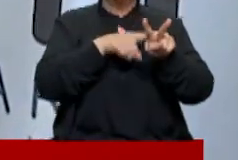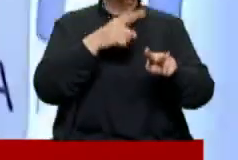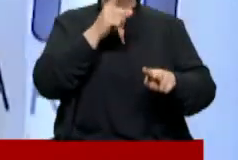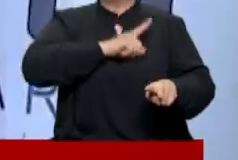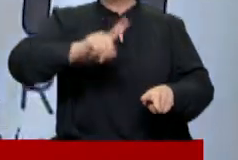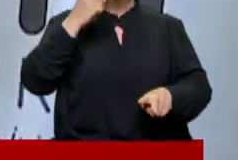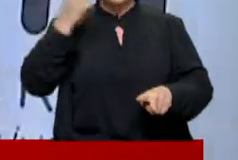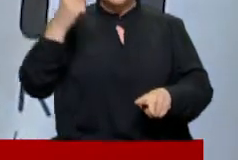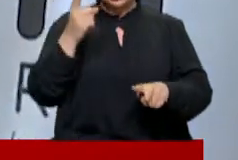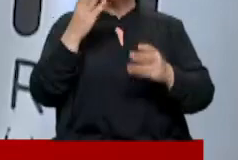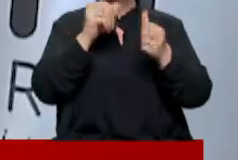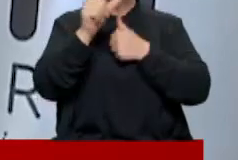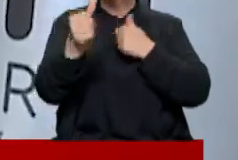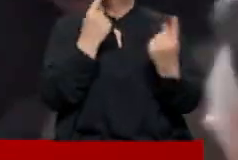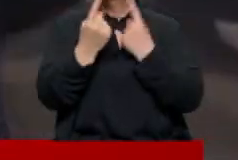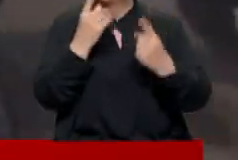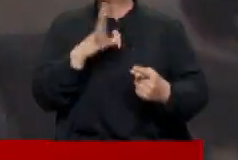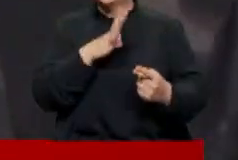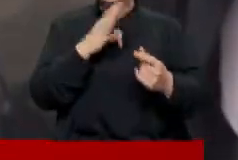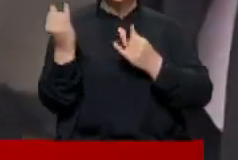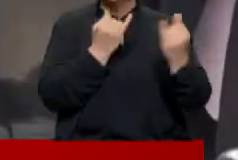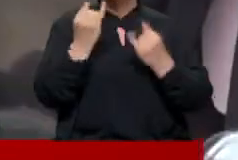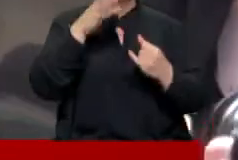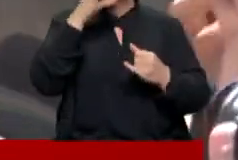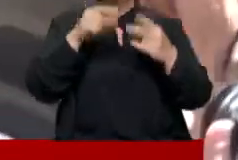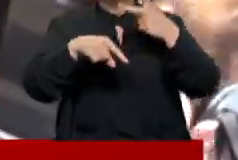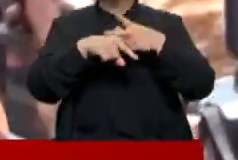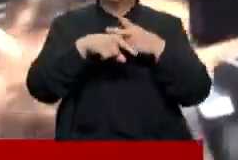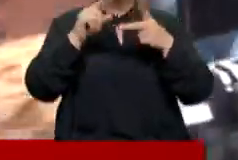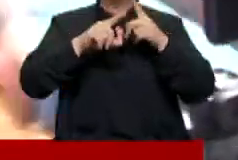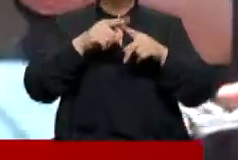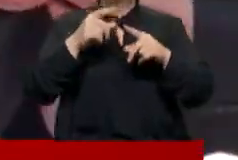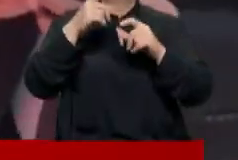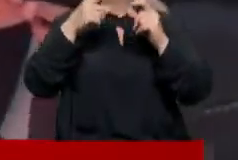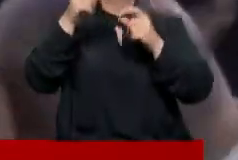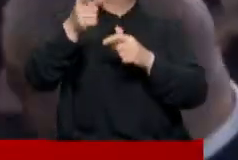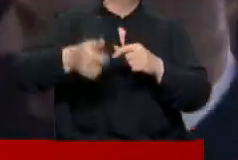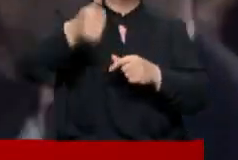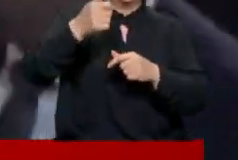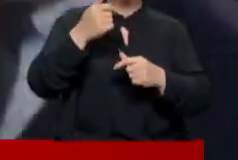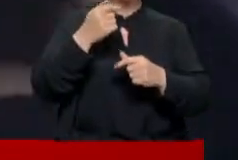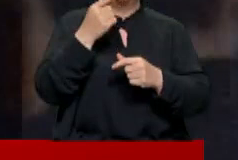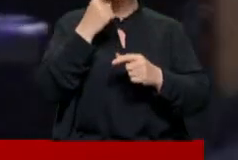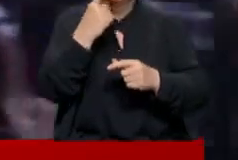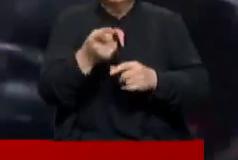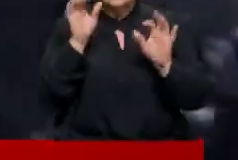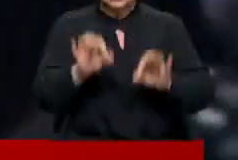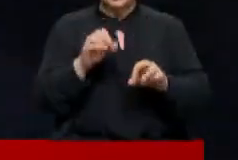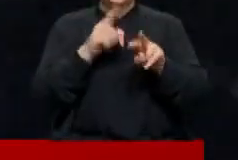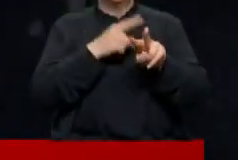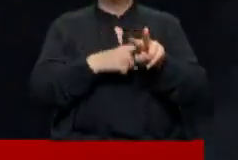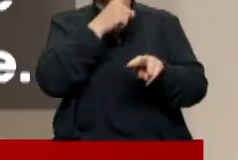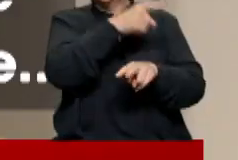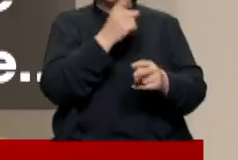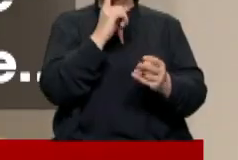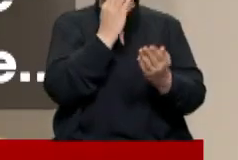Cumhurbaşkanı adaylıkları uzun süredir konuşuluyor. Tartışmayı Zafer Partisi Genel Başkanı Ümit Özdağ alevlendirdi. Hatta Yavaş'a teklif